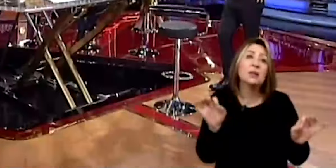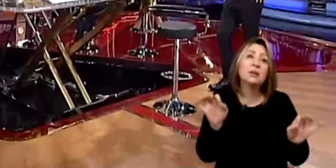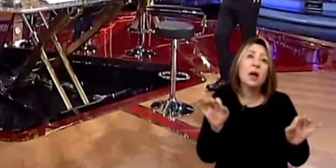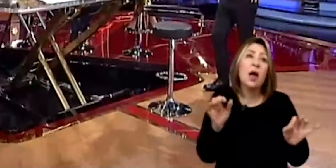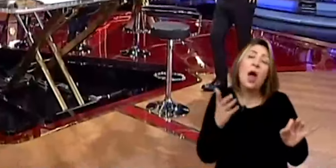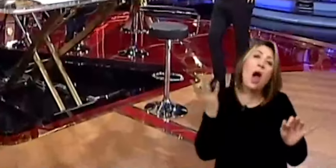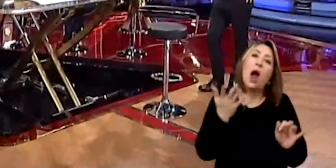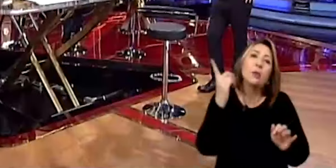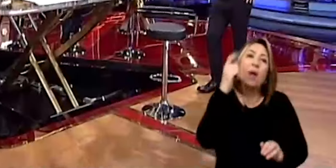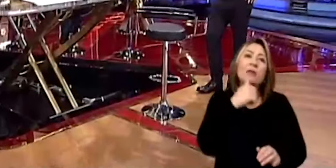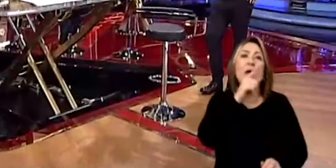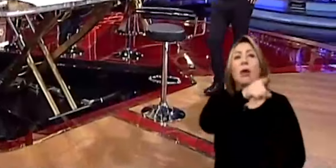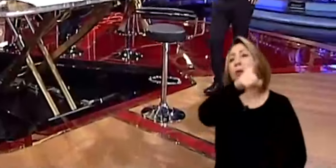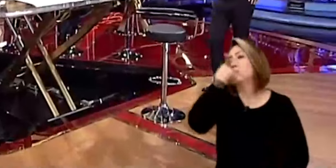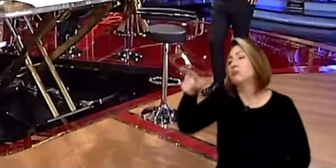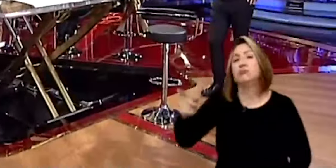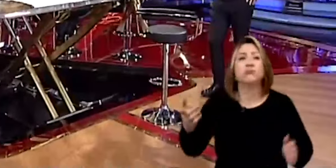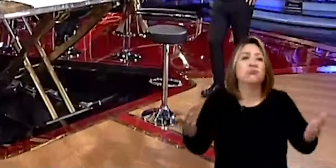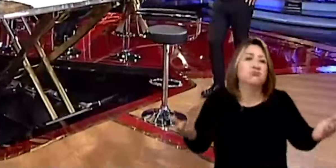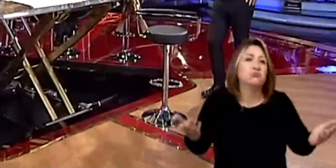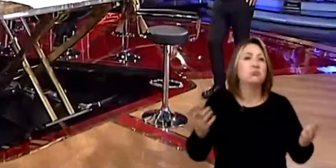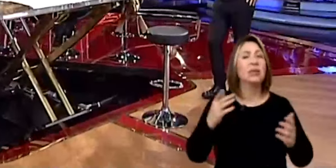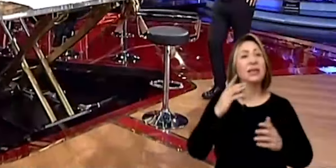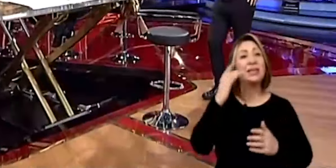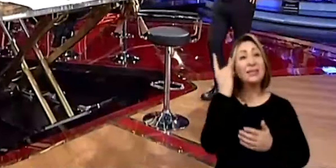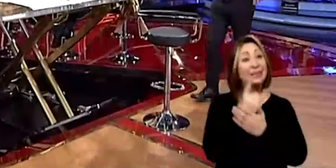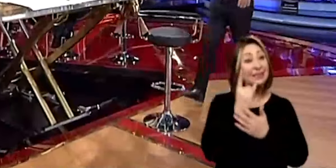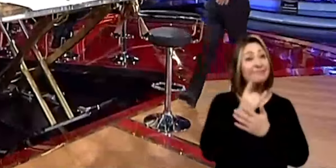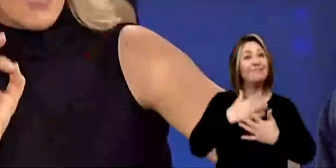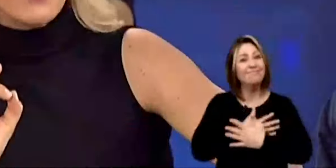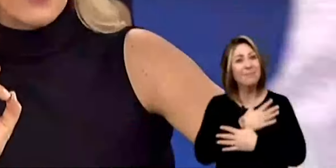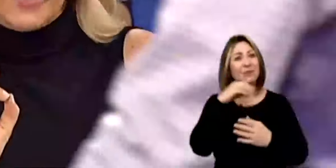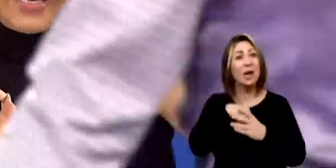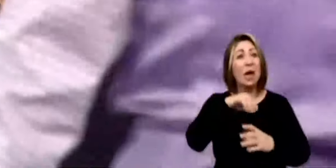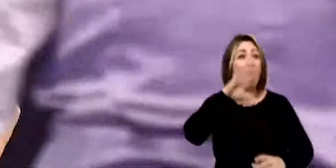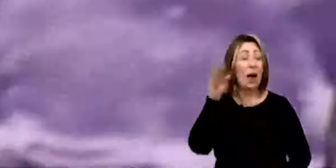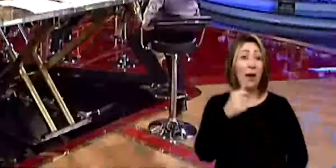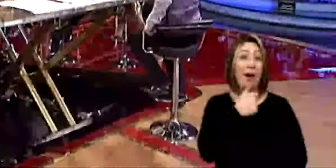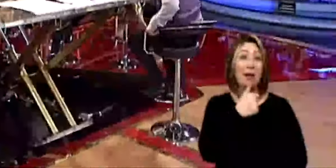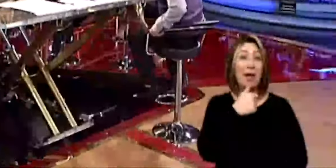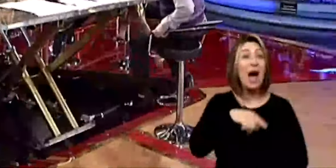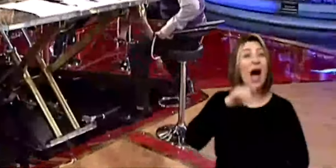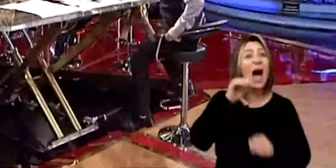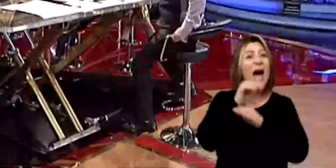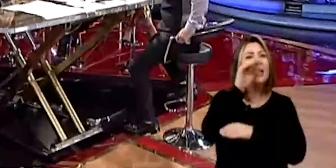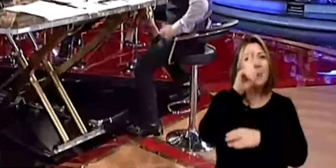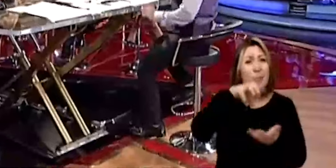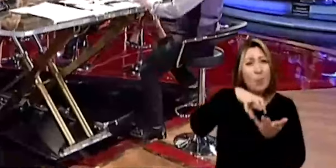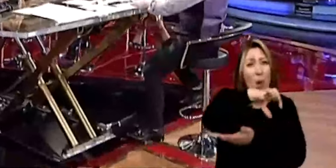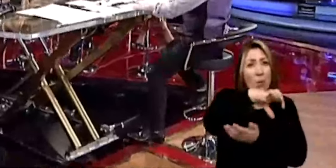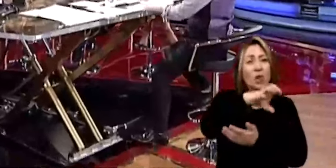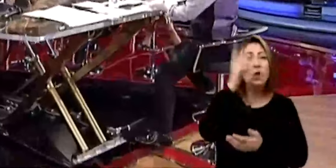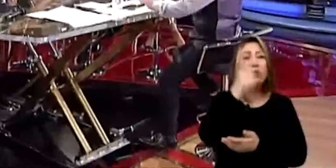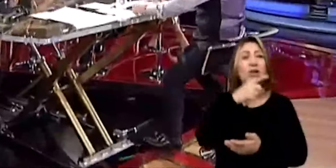Onları herhangi uyaralım. Herhangi bir erkek. Yani herhangi bir erkek. Cinsel olarak aktif olan her erkek hayatının bir